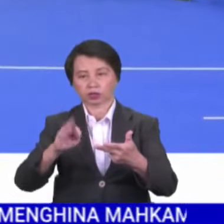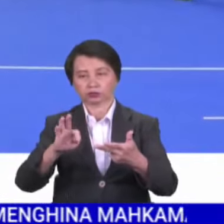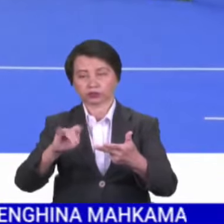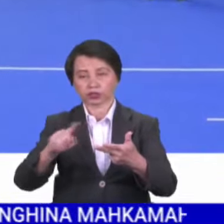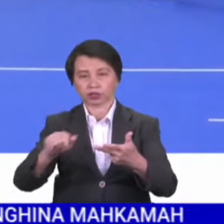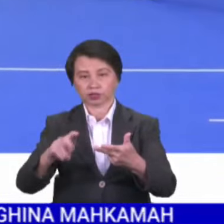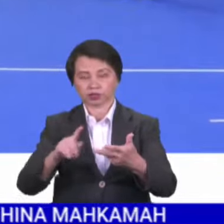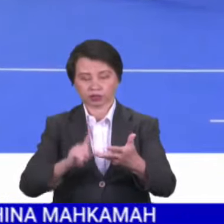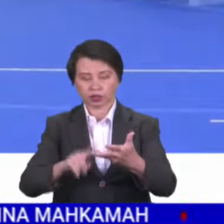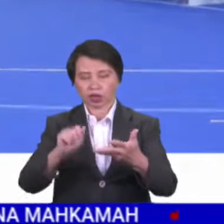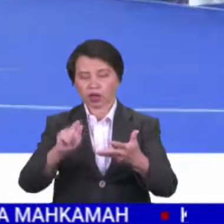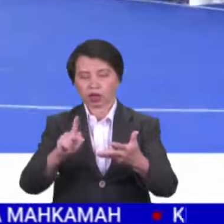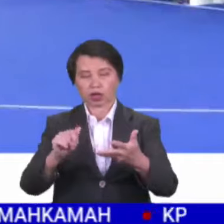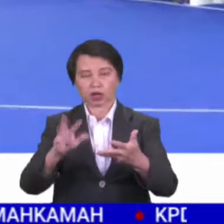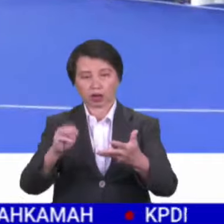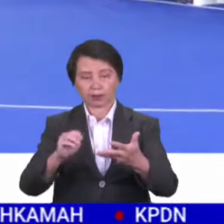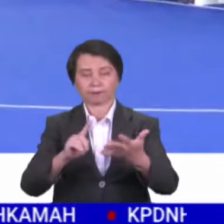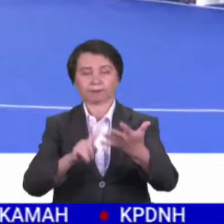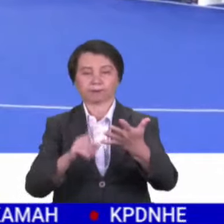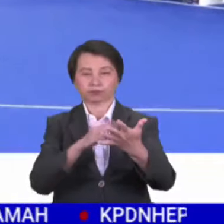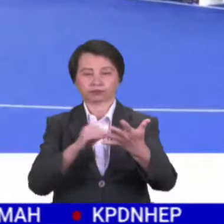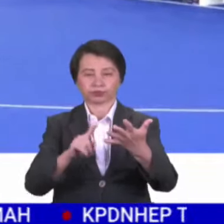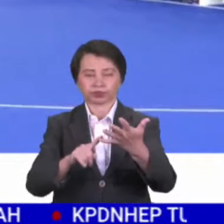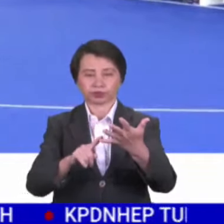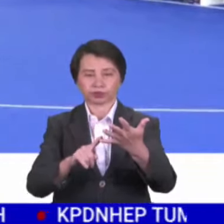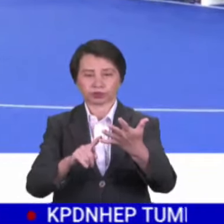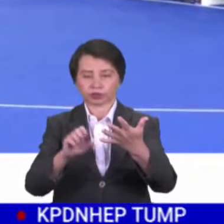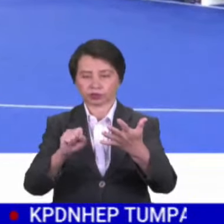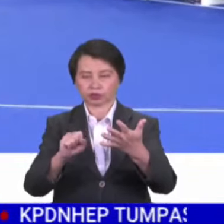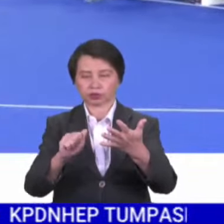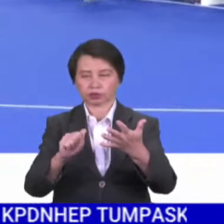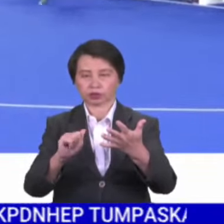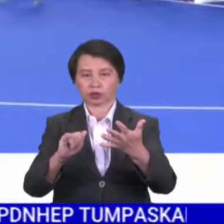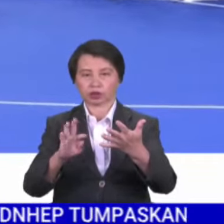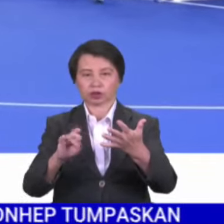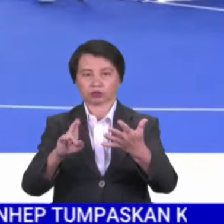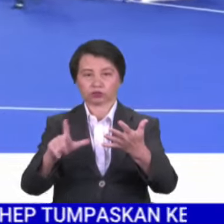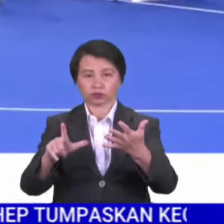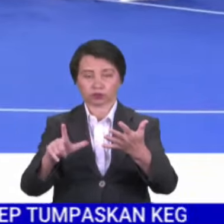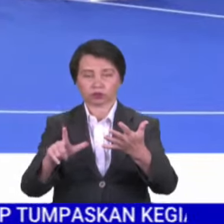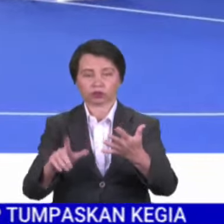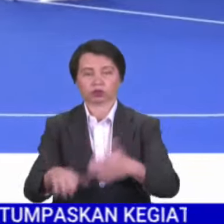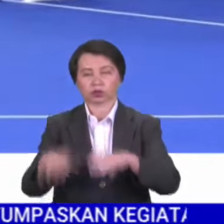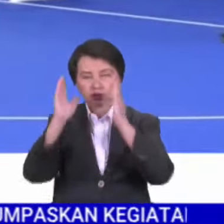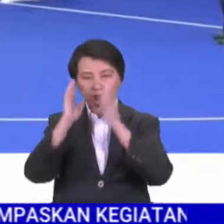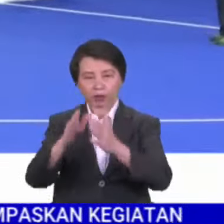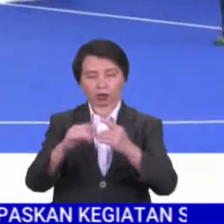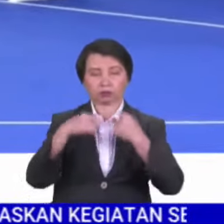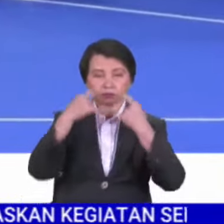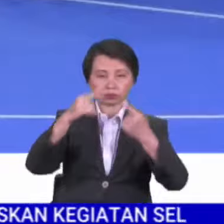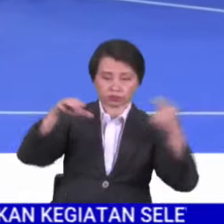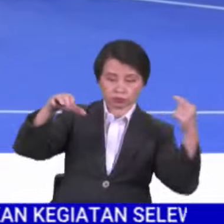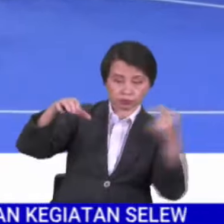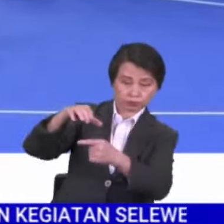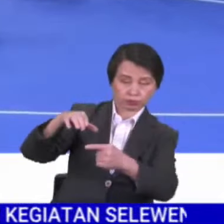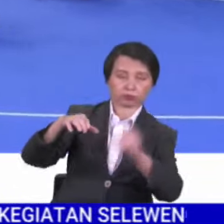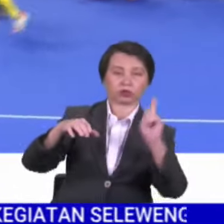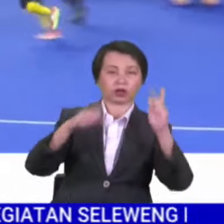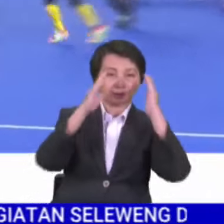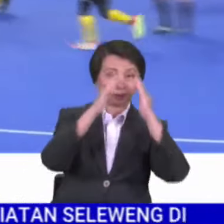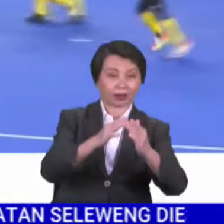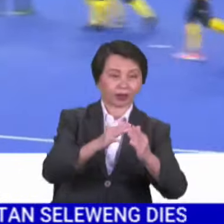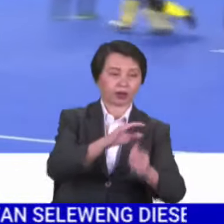Halmi, Muhammad Akram Hakam Jamaluddin serta Saiful Chaharil Saiful Bari. Pahang pula berjaya menjaringkan gol tunggal